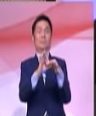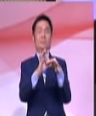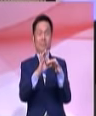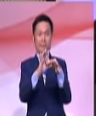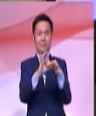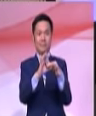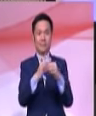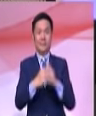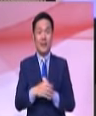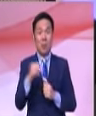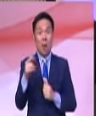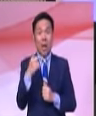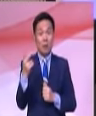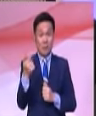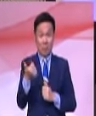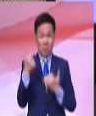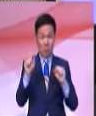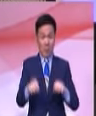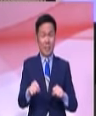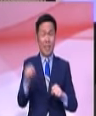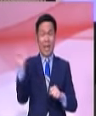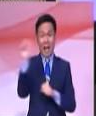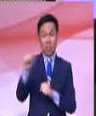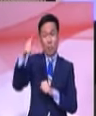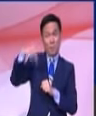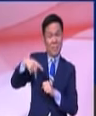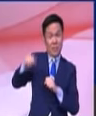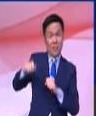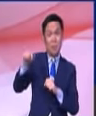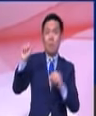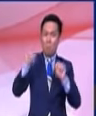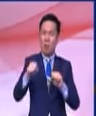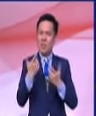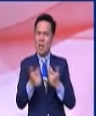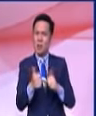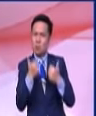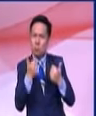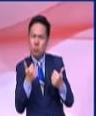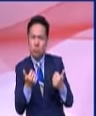we have leadership position in Asia Pacific.